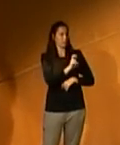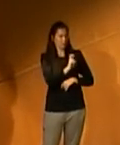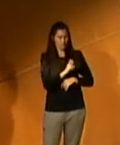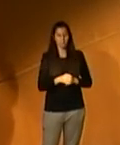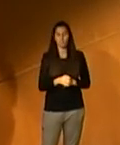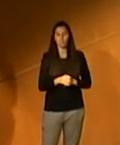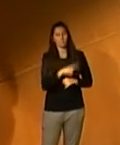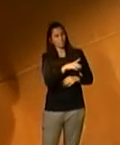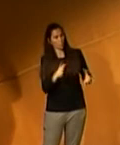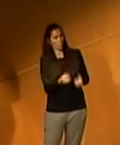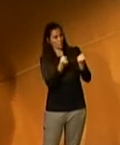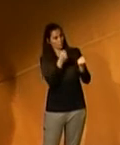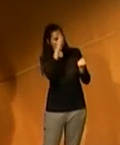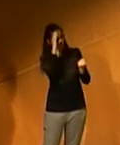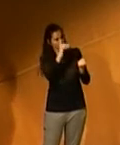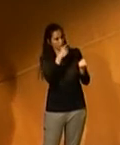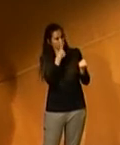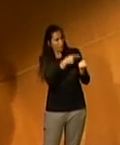permis d'être valorisé, de canaliser